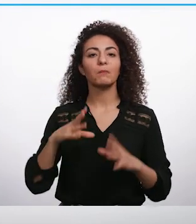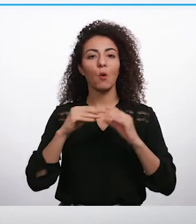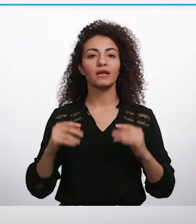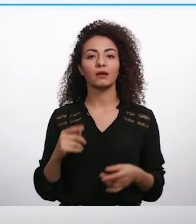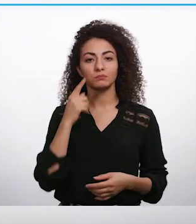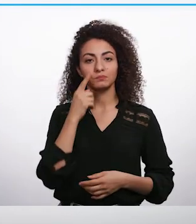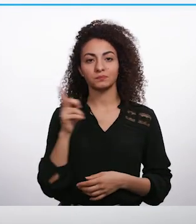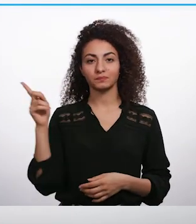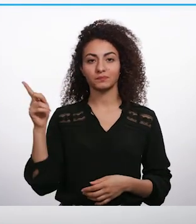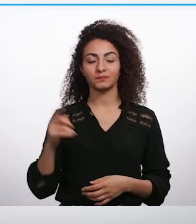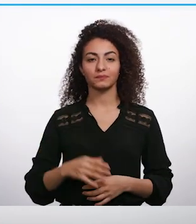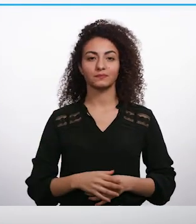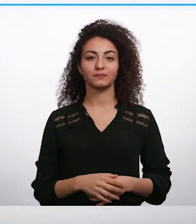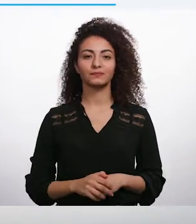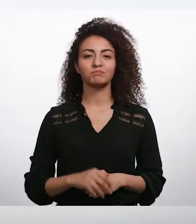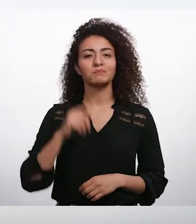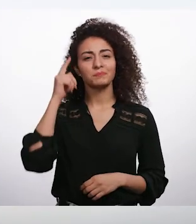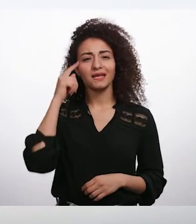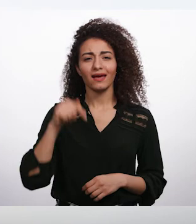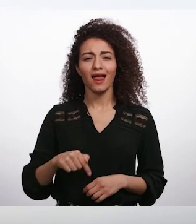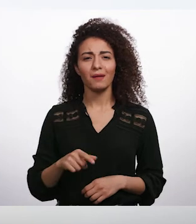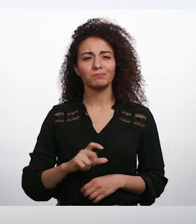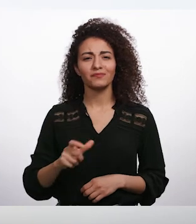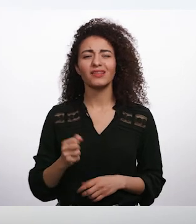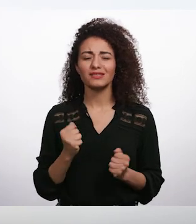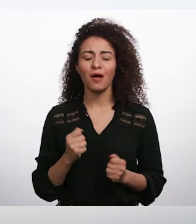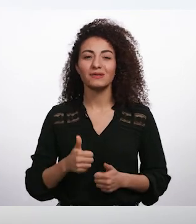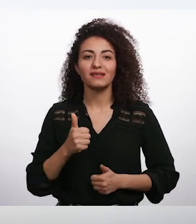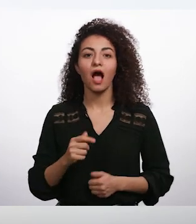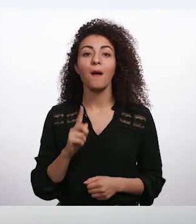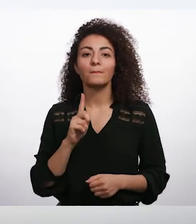ممكن تلاقوها على الرابط التالي. تذكروا بالرغم من كل